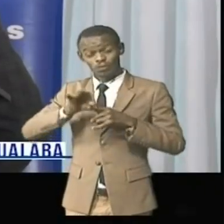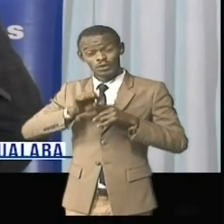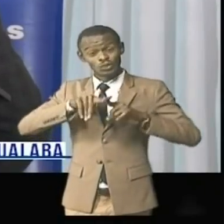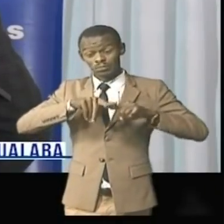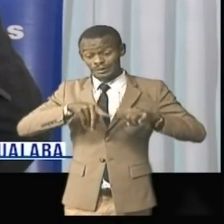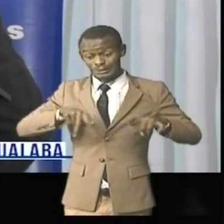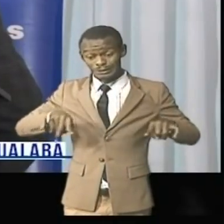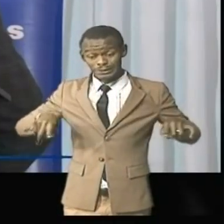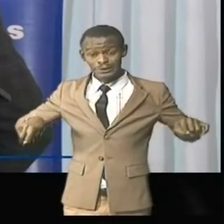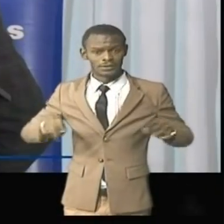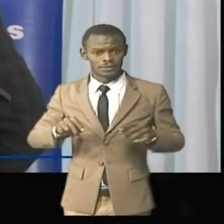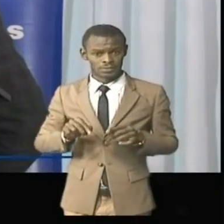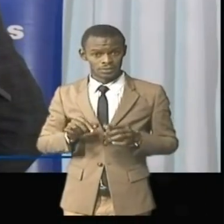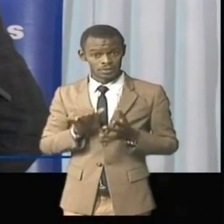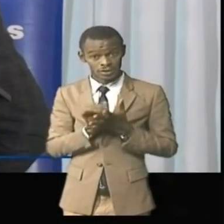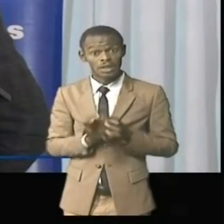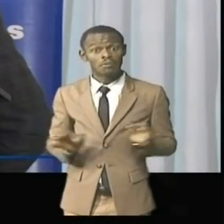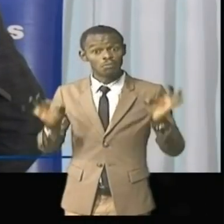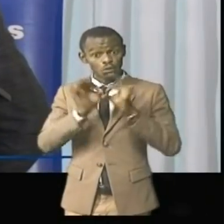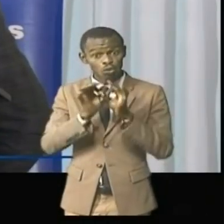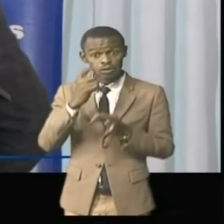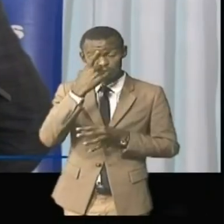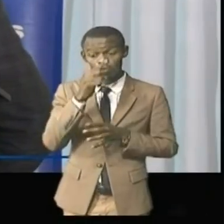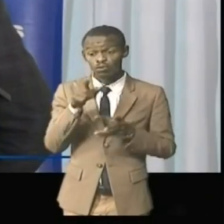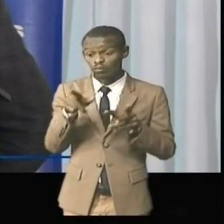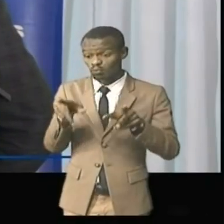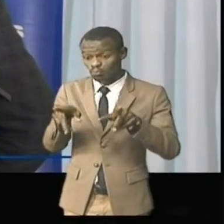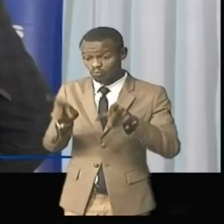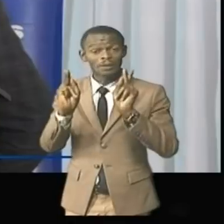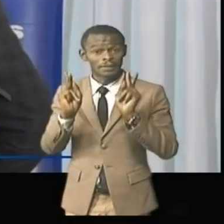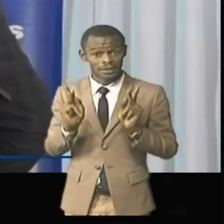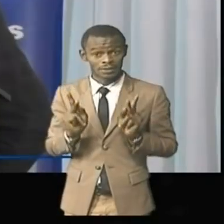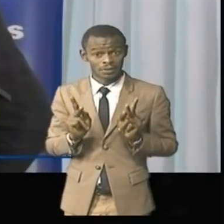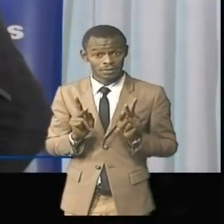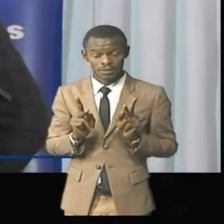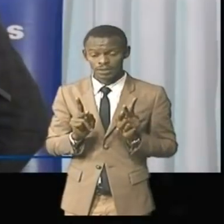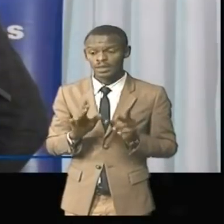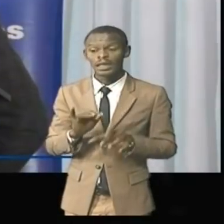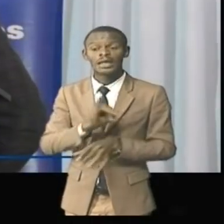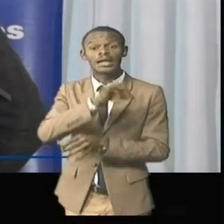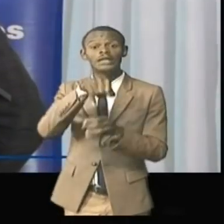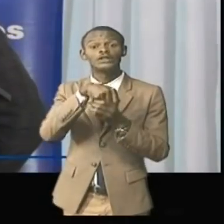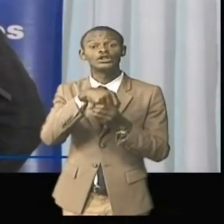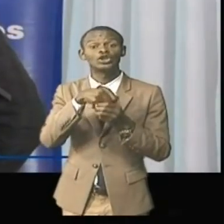qui a pour objet de favoriser l'insertion professionnelle et